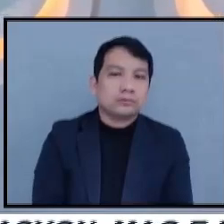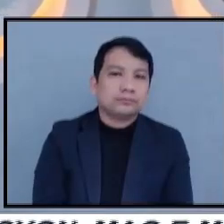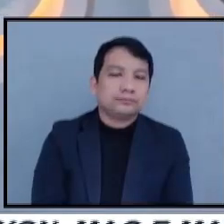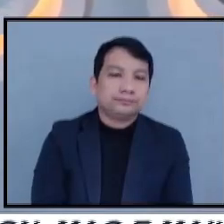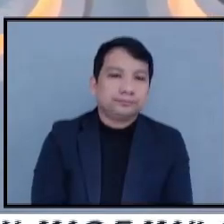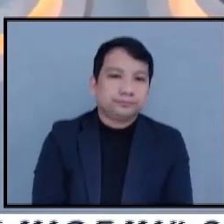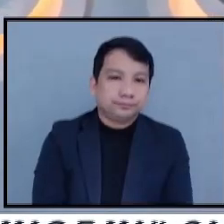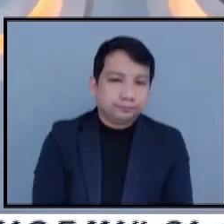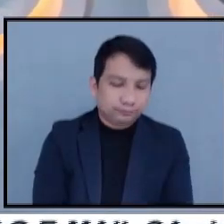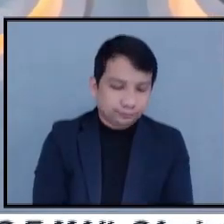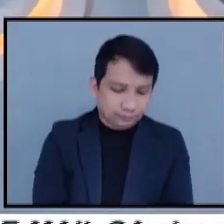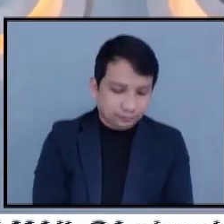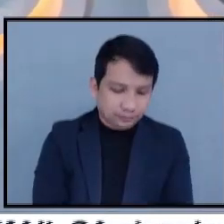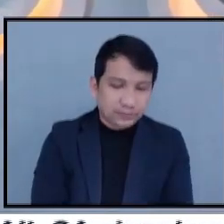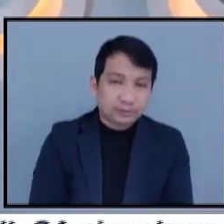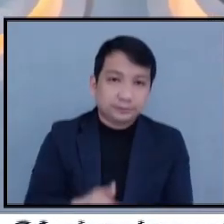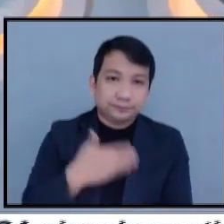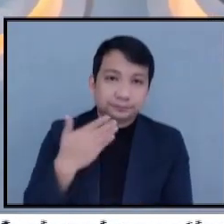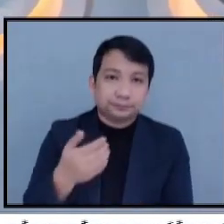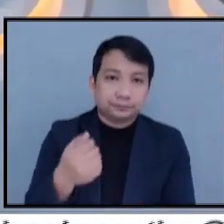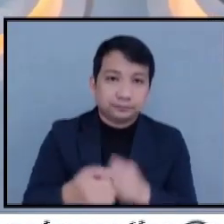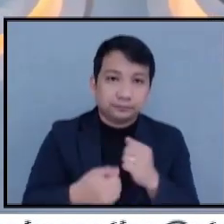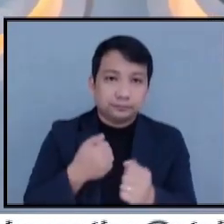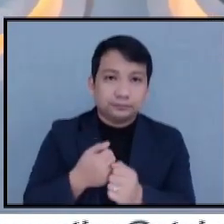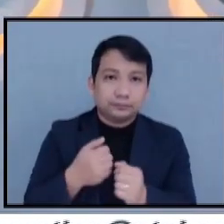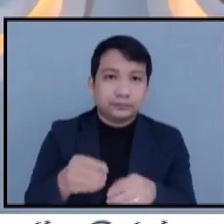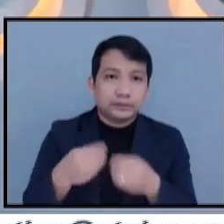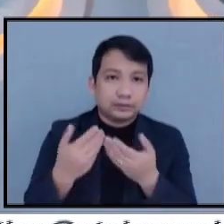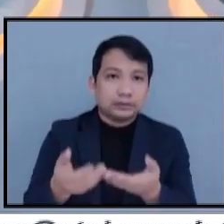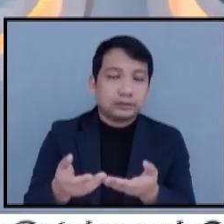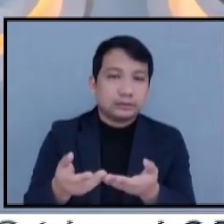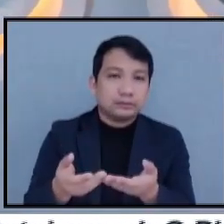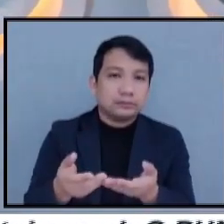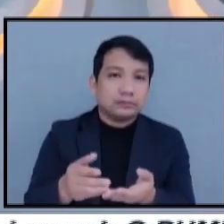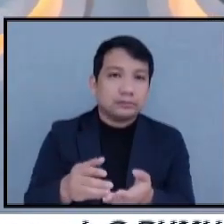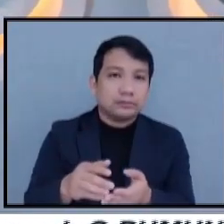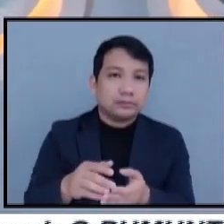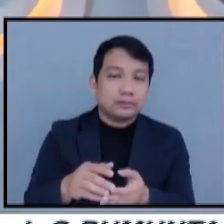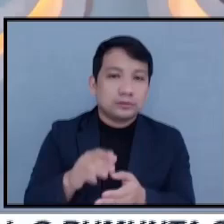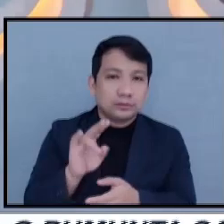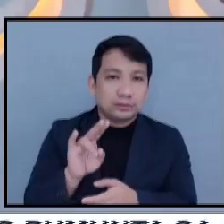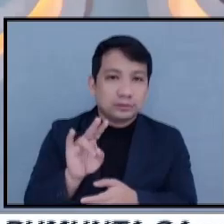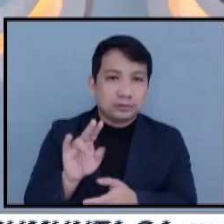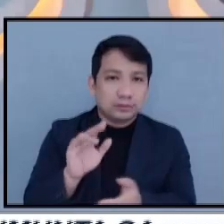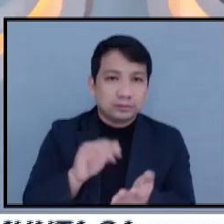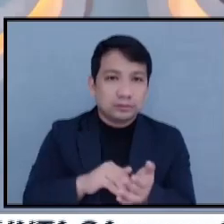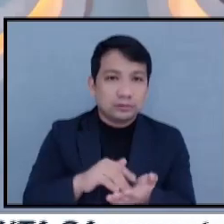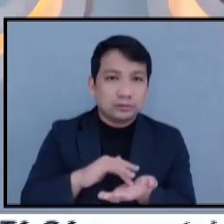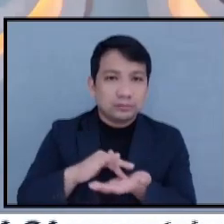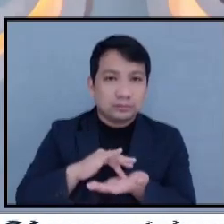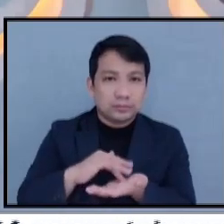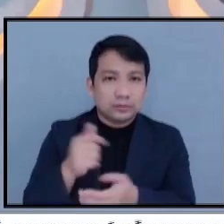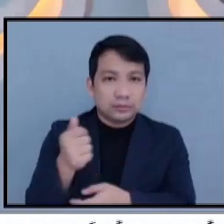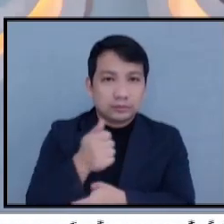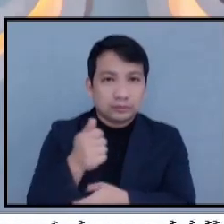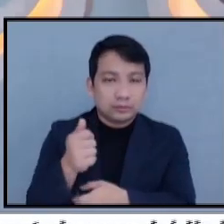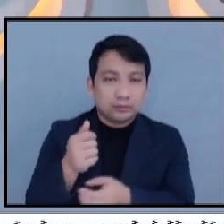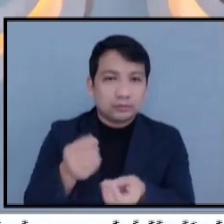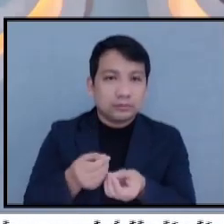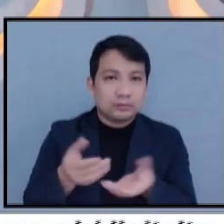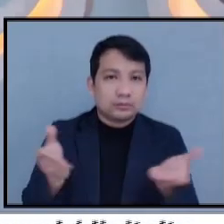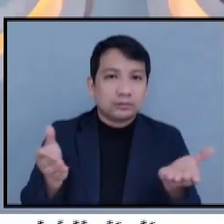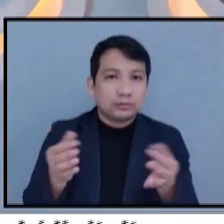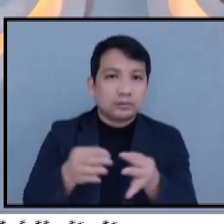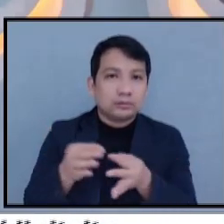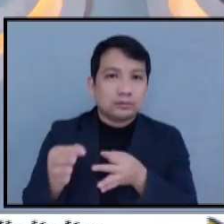Simula sa susunod na taon, matatanggap na ng mga guro ang 7,000 pesos na kanilang medical allowance. Epektibo na kasi ang pamahagi ng expanded